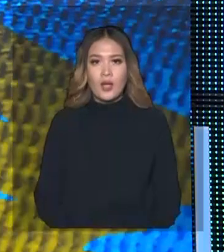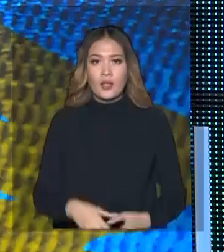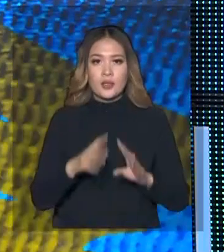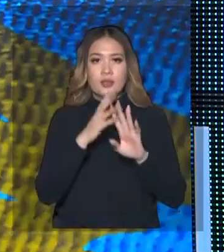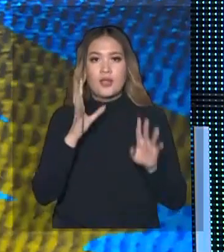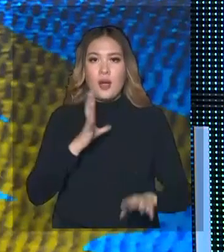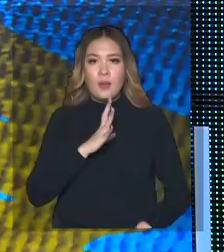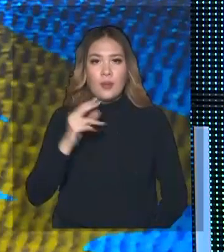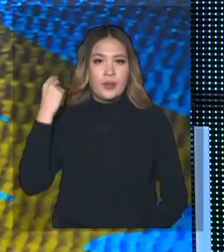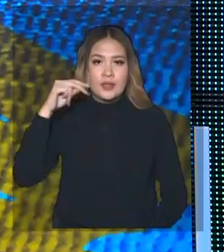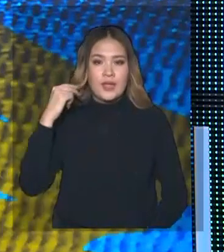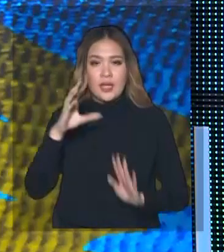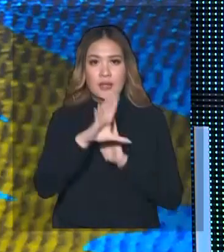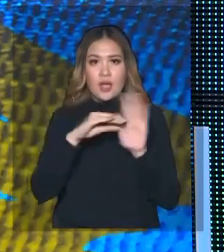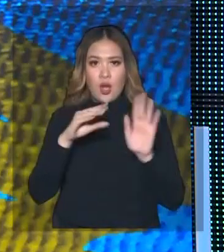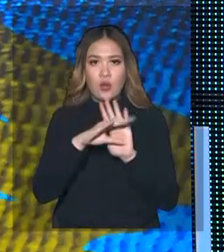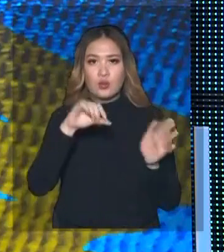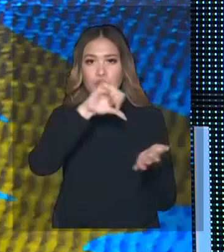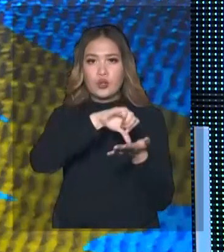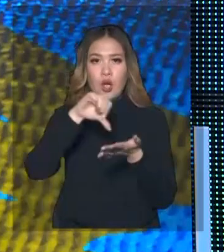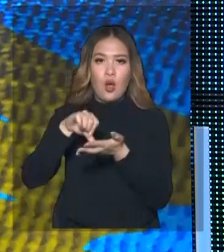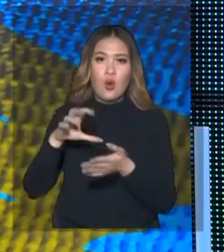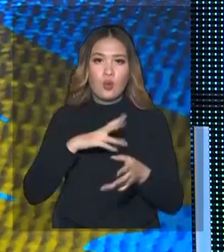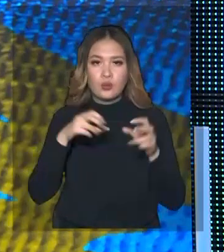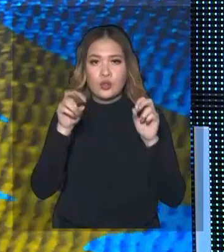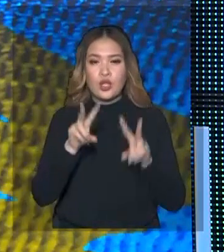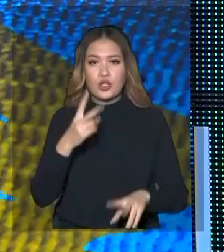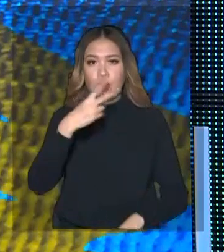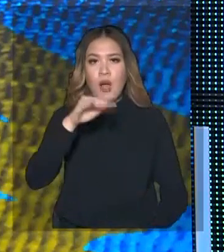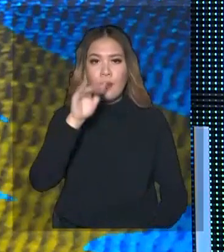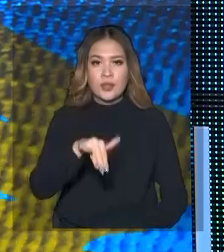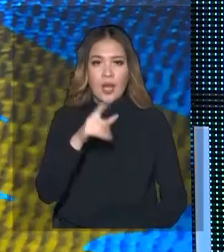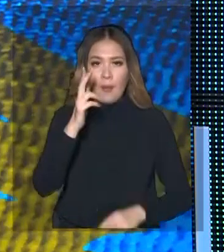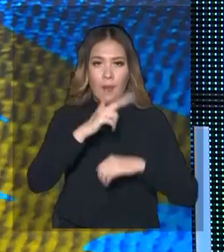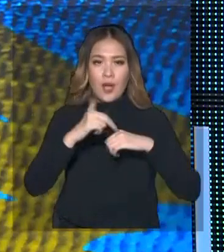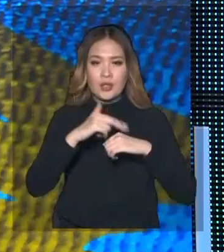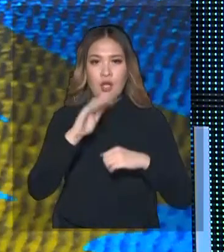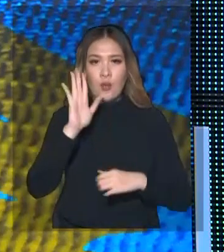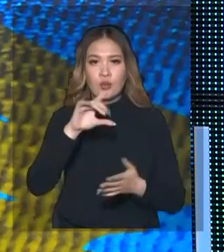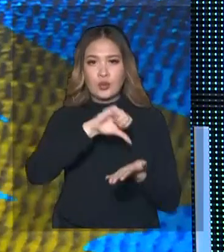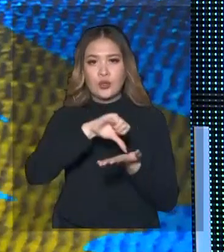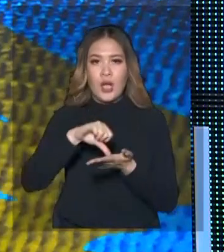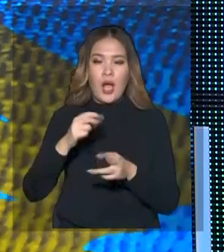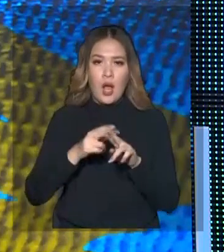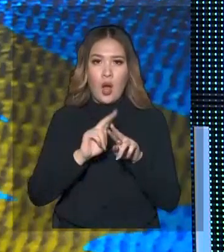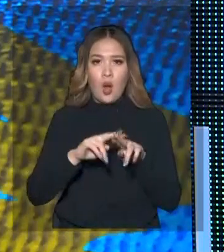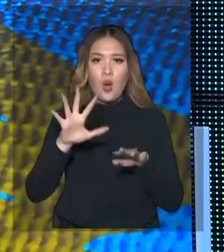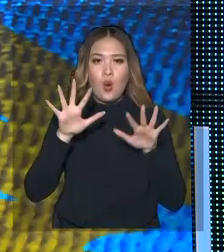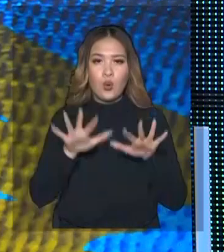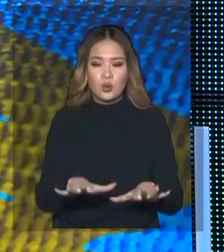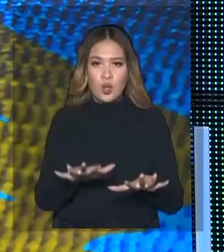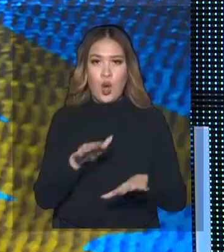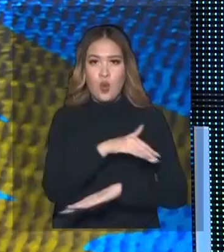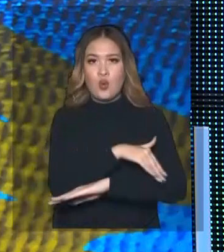Кезектен тыш президент сайлауында учаскелердин каупсуздугун 20 000-дан астам полиция камтамасыз этет. Ал коомдук орундар